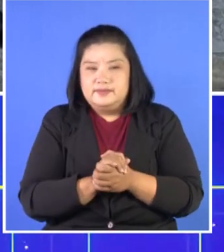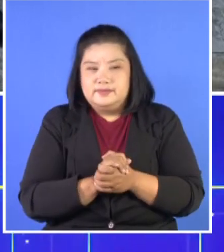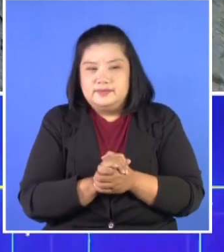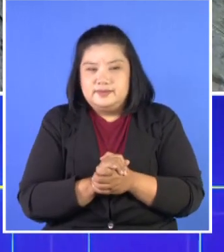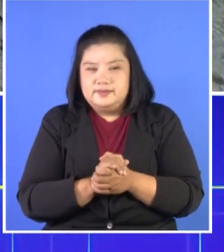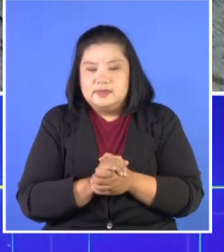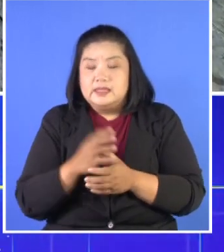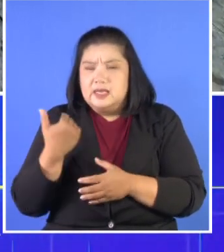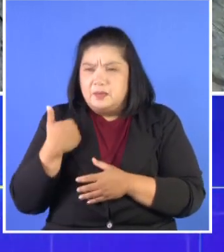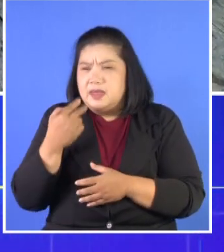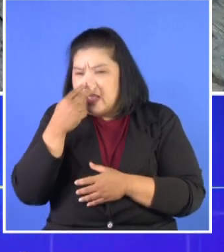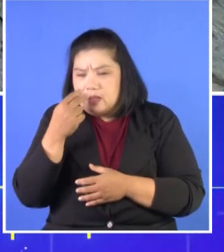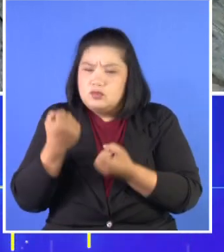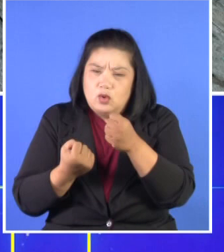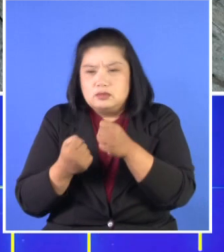ลูกมะพร้าว